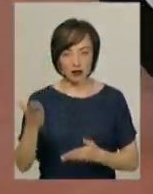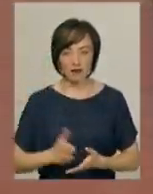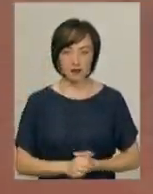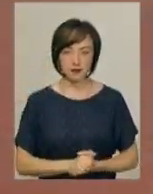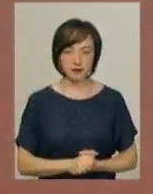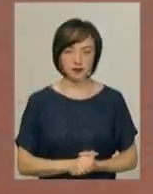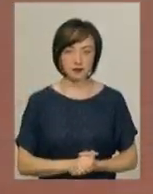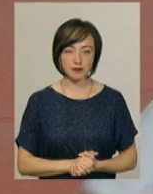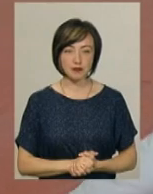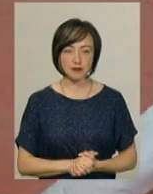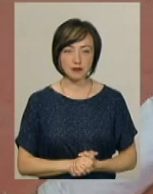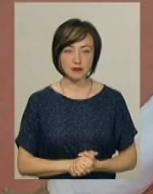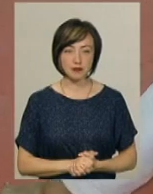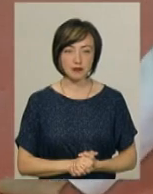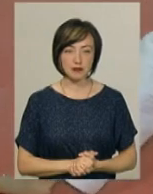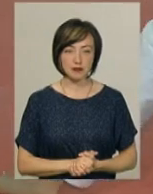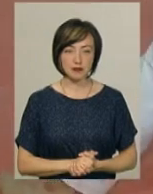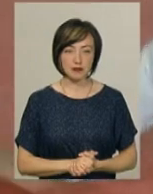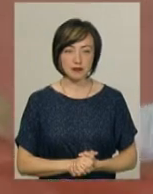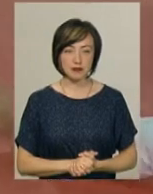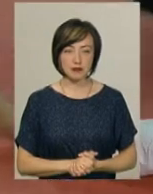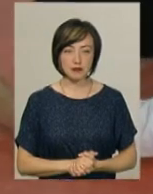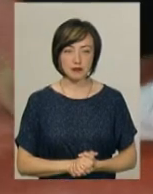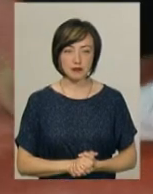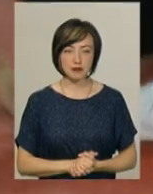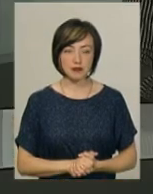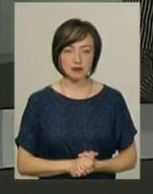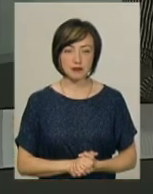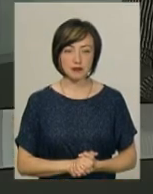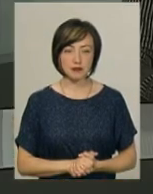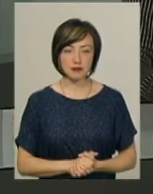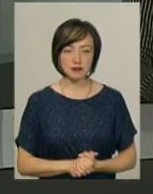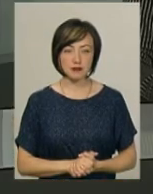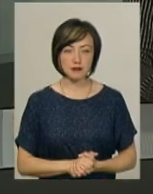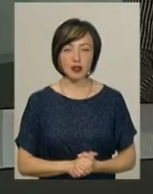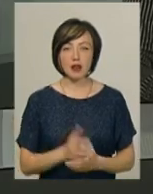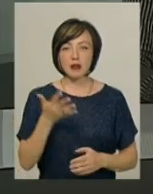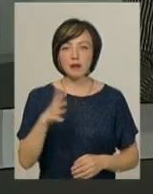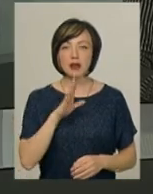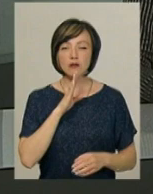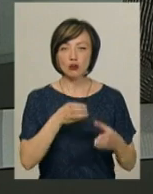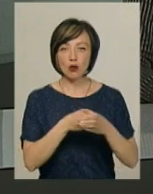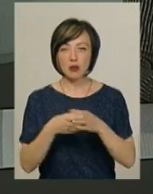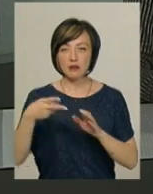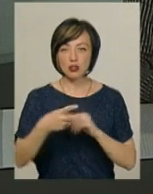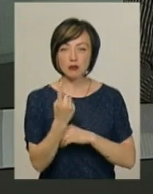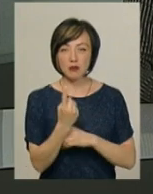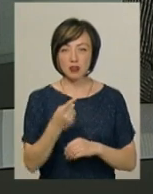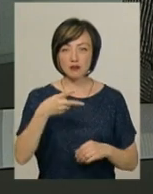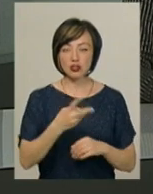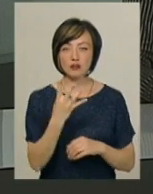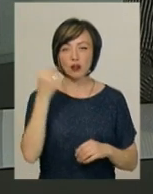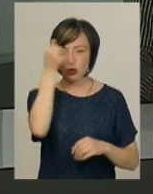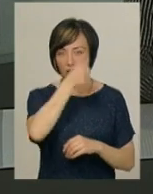Ярослава Антошевська, Олександр Горішевський. Новини Поділля Центр. П'ять дівочих команд 2001-2004